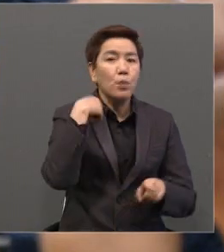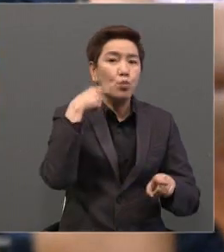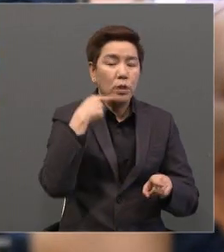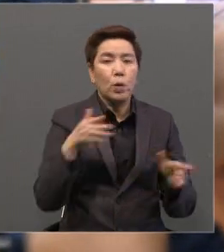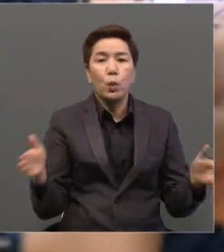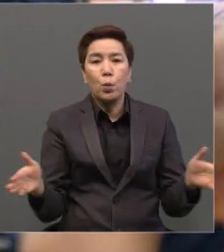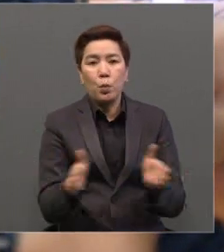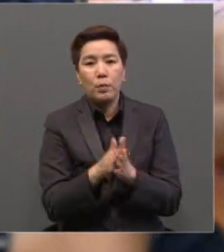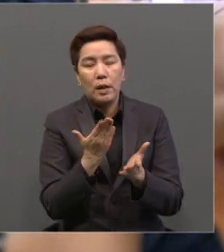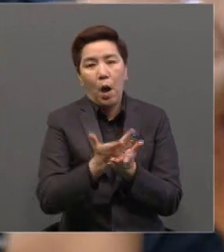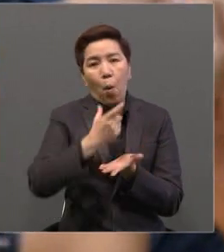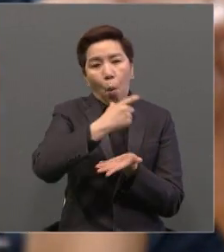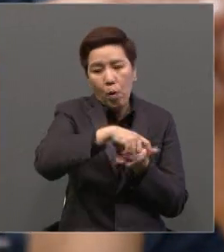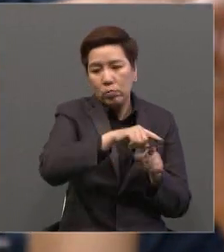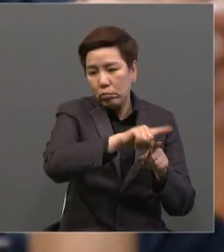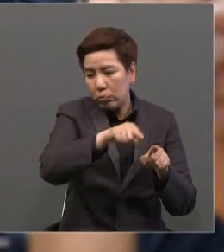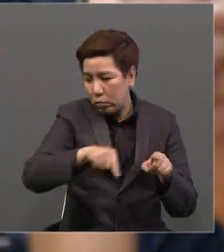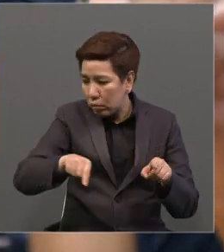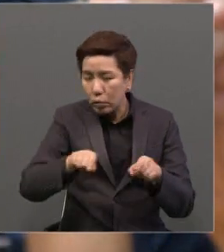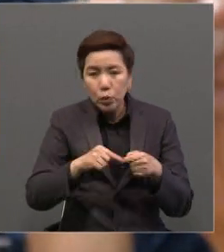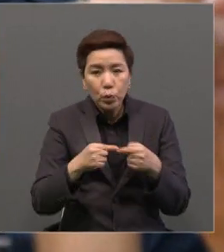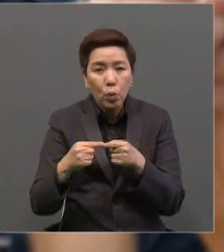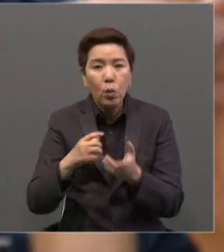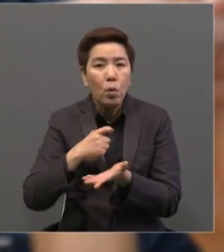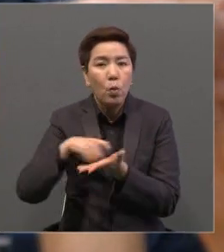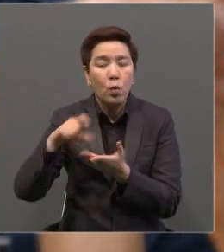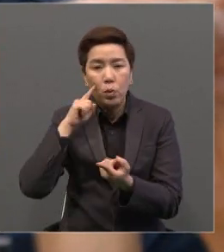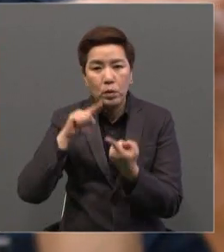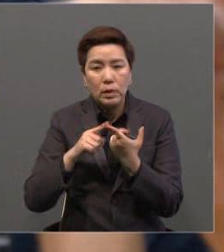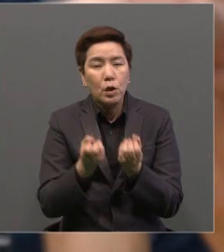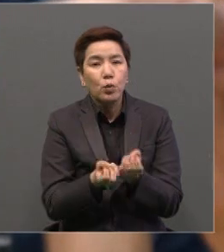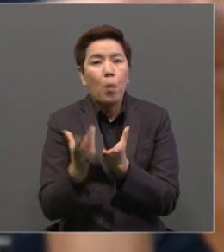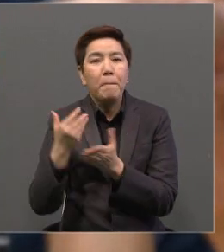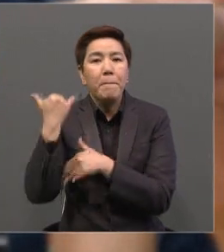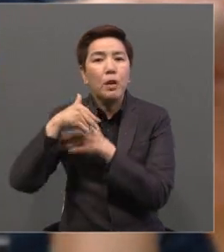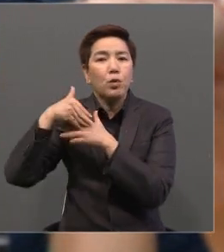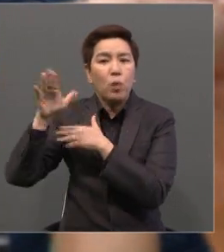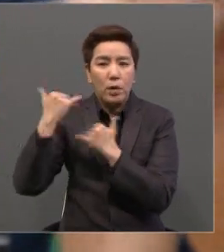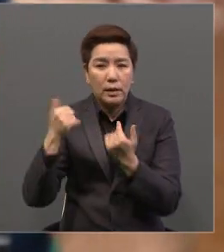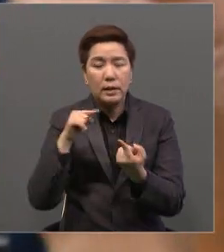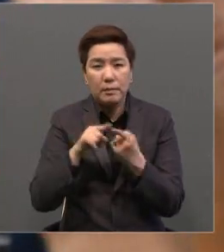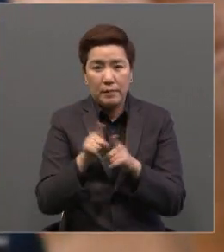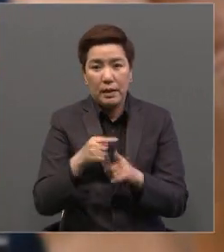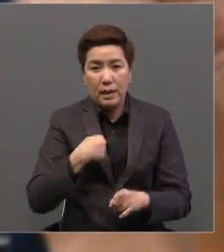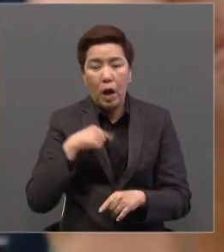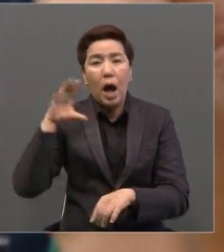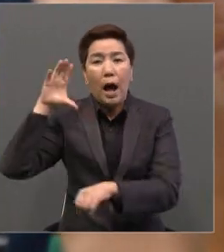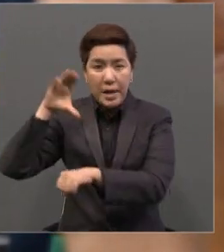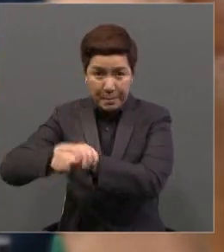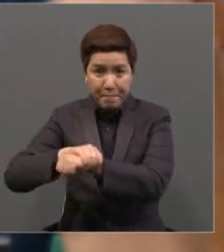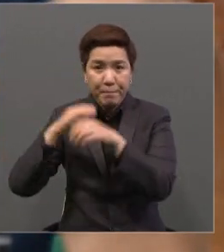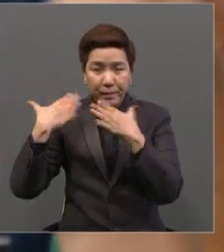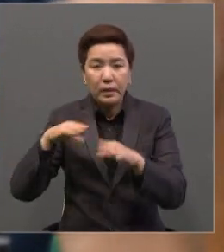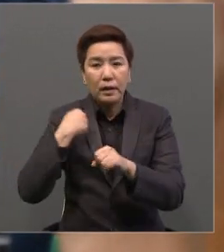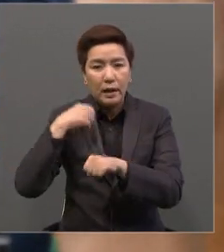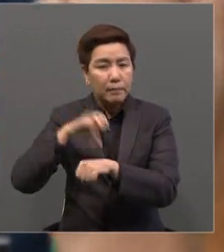ก็โอนตังไปเรื่อยๆจนถึงขั้นของการเอาออกไปต่างประเทศนะครับซึ่งทางนี้ทางเราได้ออกหมายจับแล้วได้ดำเนิน